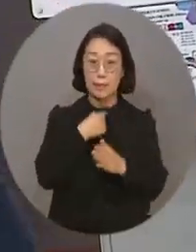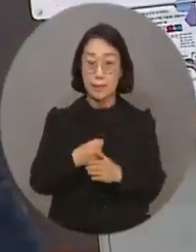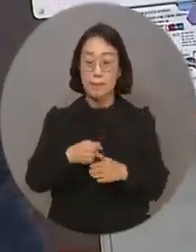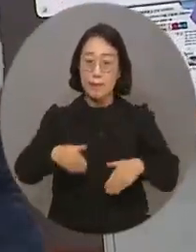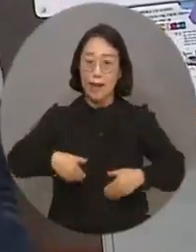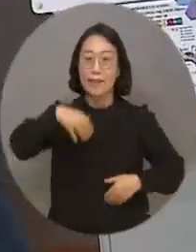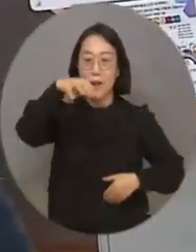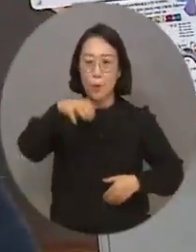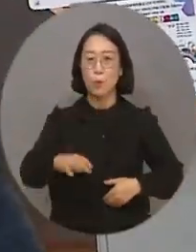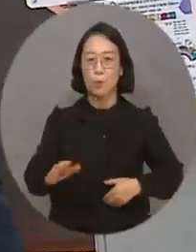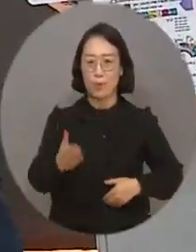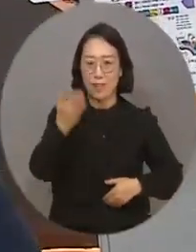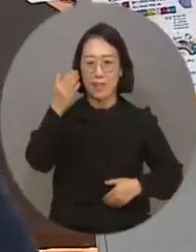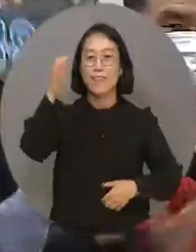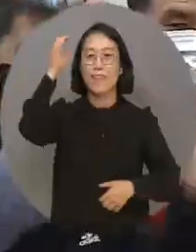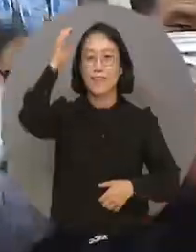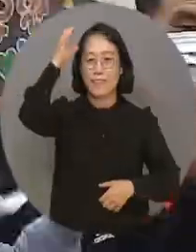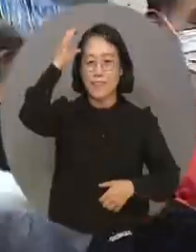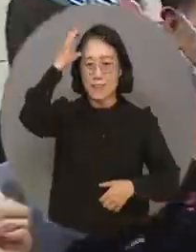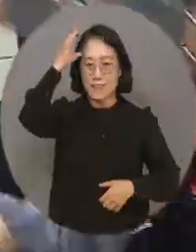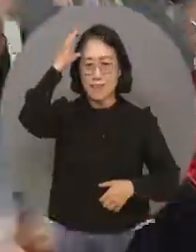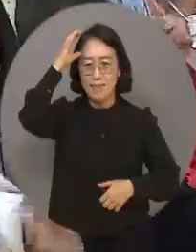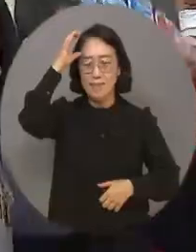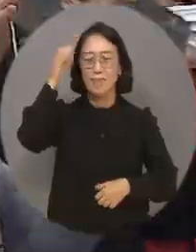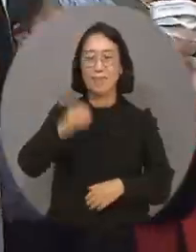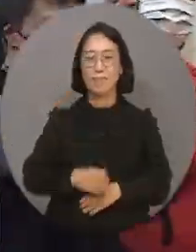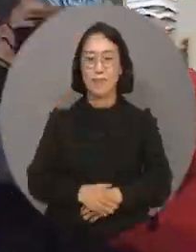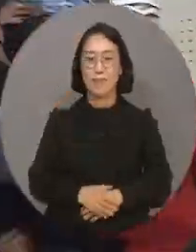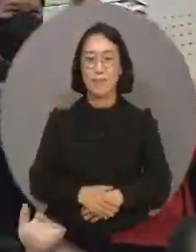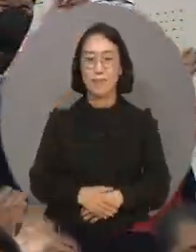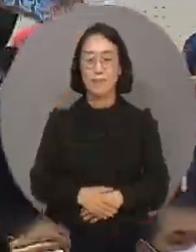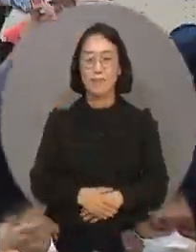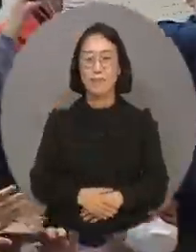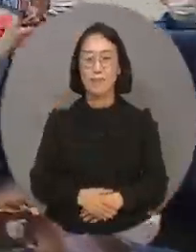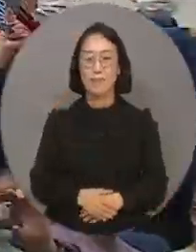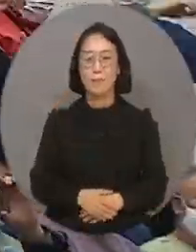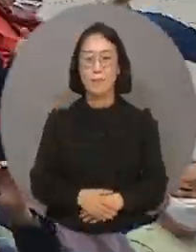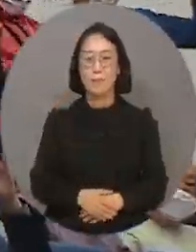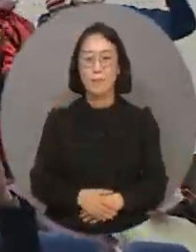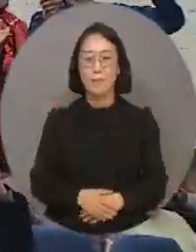무대가 이어질 수 있길 바라봅니다. 복지TV 뉴스 박승용입니다.